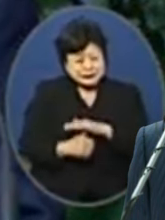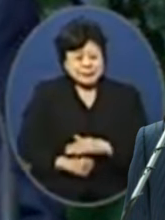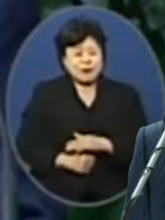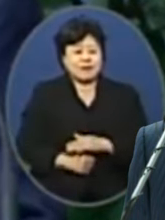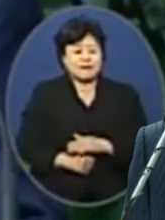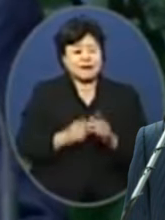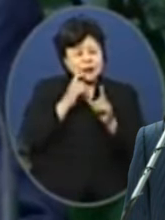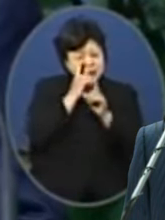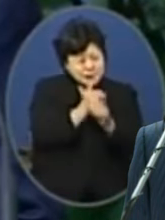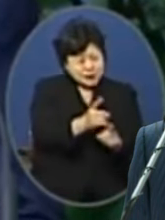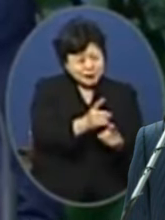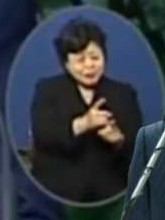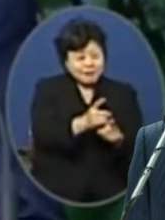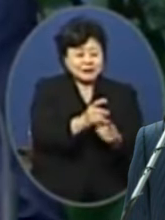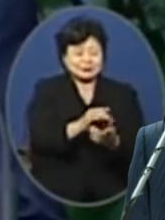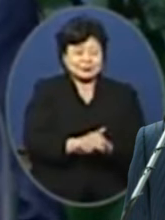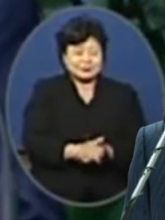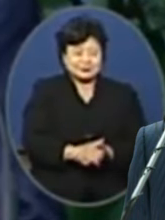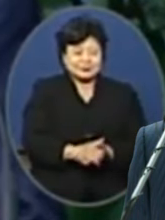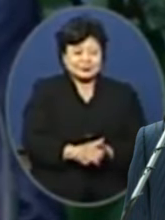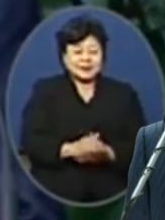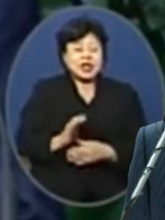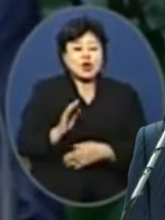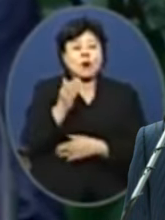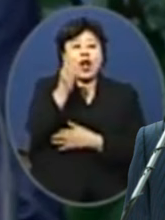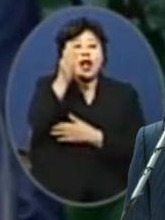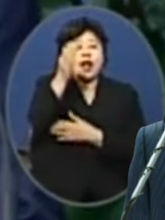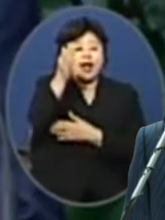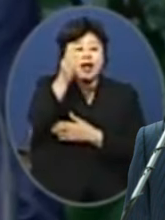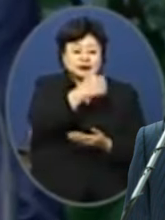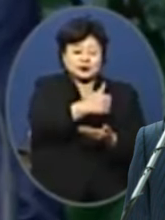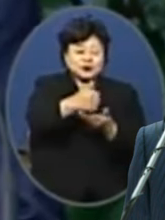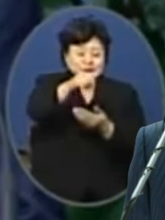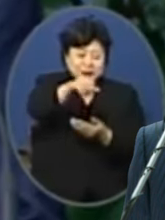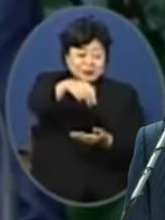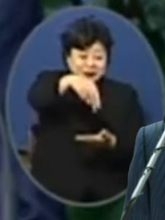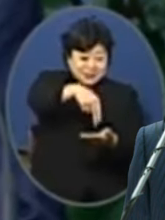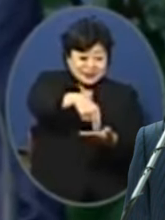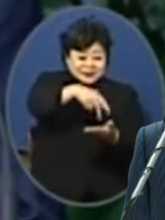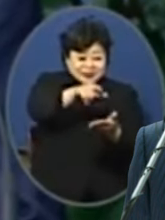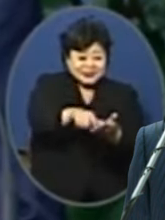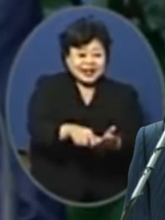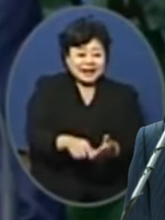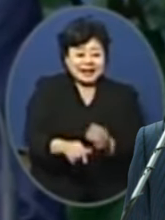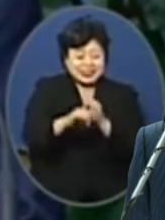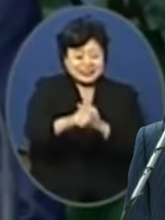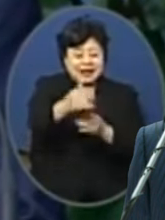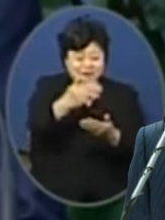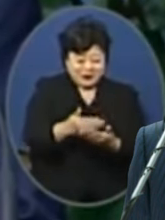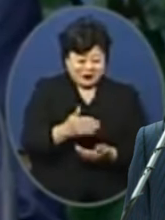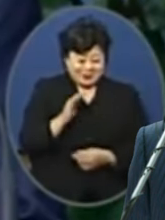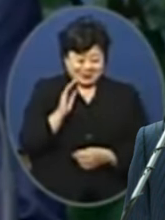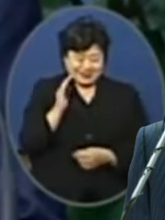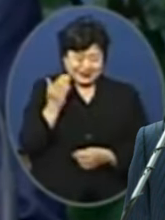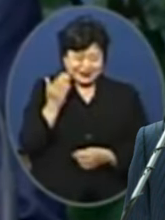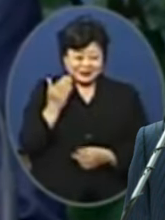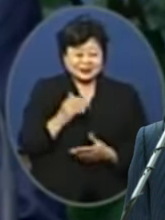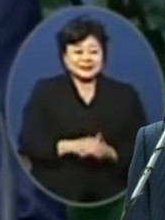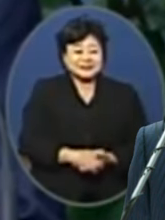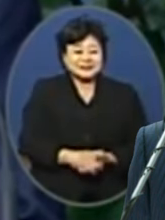이겨 나가면 그 영광이 주님 앞에 설 때 상급으로 다가오는 것입니다